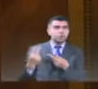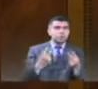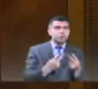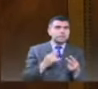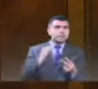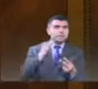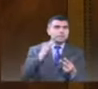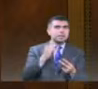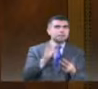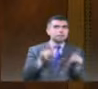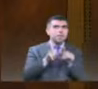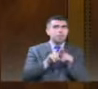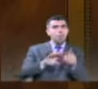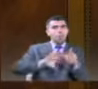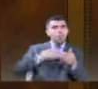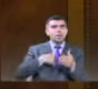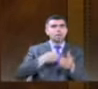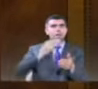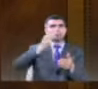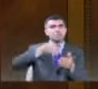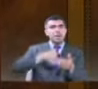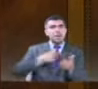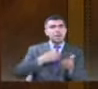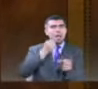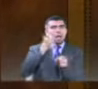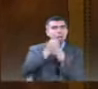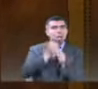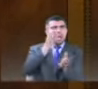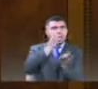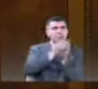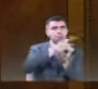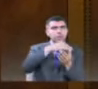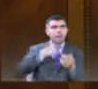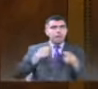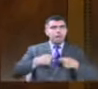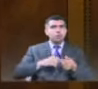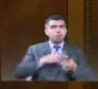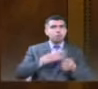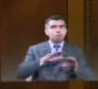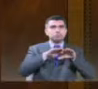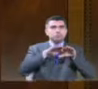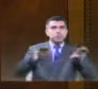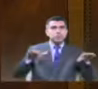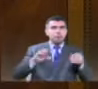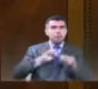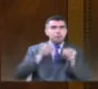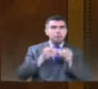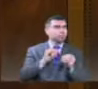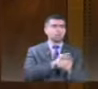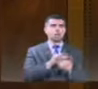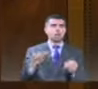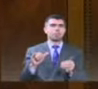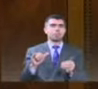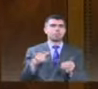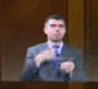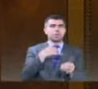دائما تقول كل شيء اللي كنديرو أنا مزيان، والوضع تحت الرئاسة ديال هذه الحكومة هذه ممتاز وما فيه أي مناقشة. هذا ماشي صحيح